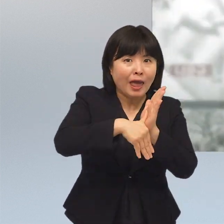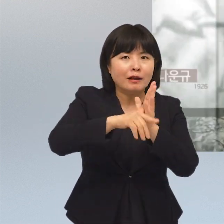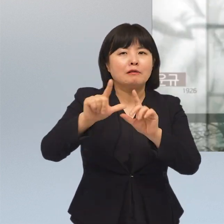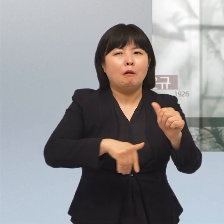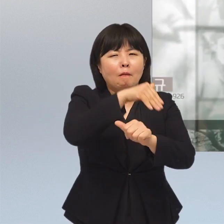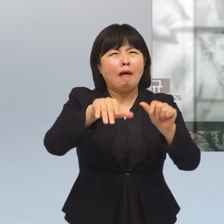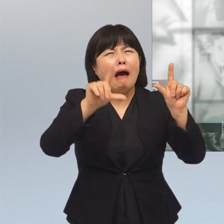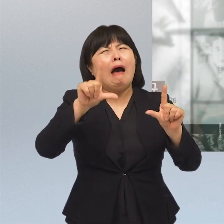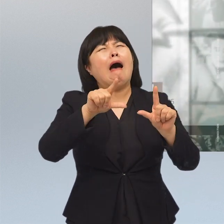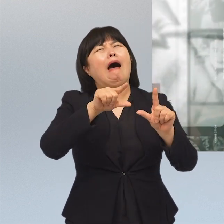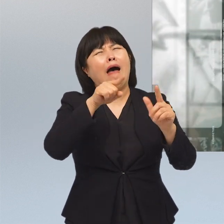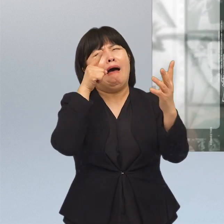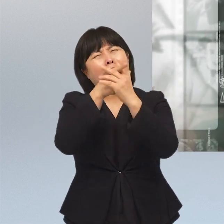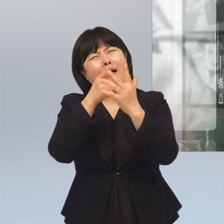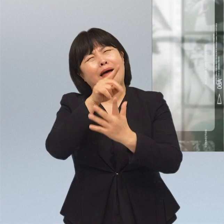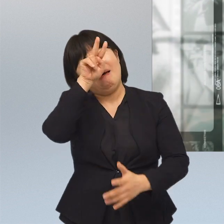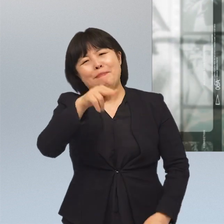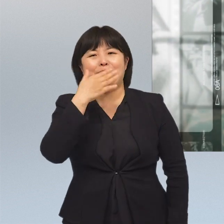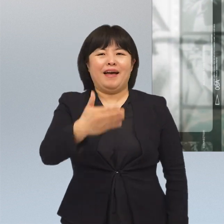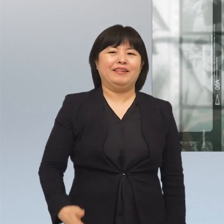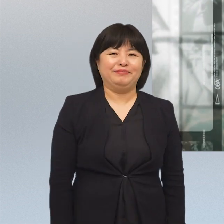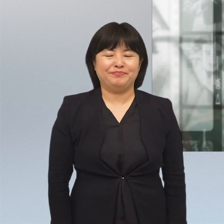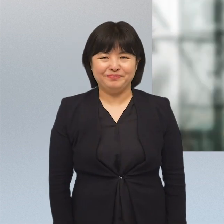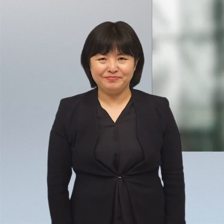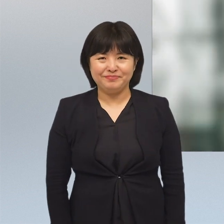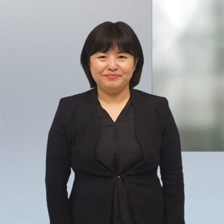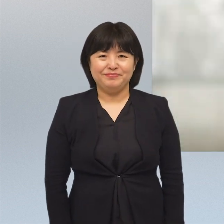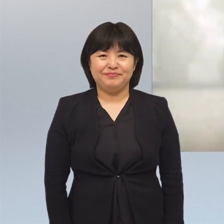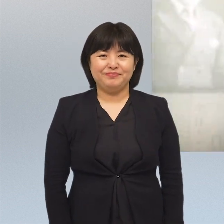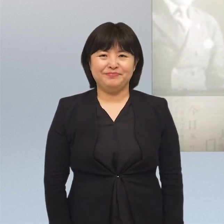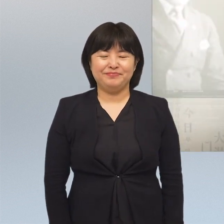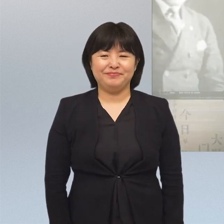그리고 근대의 시기의 생활상을 파악해 볼 수 있을 것이다.